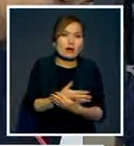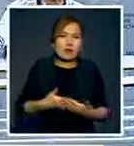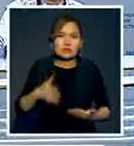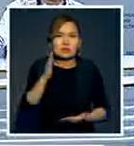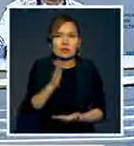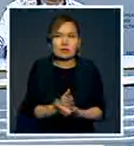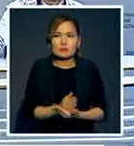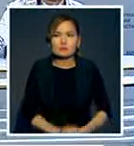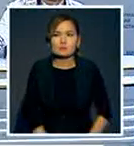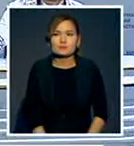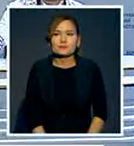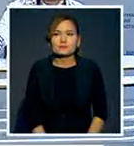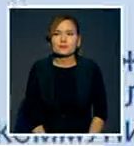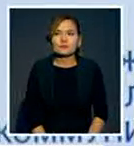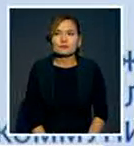бар.